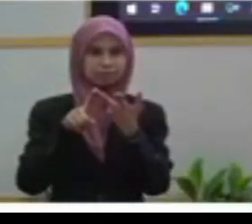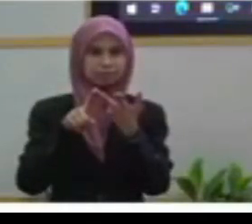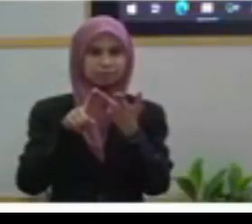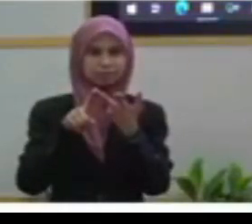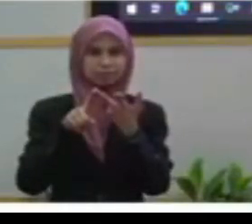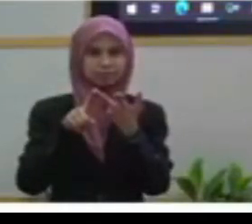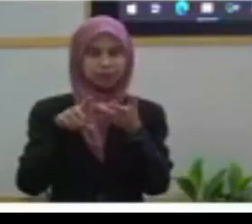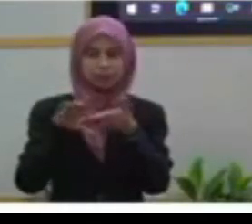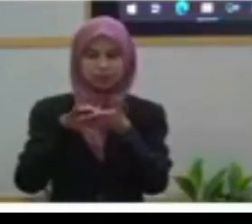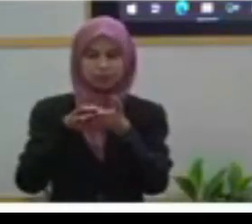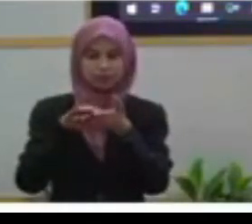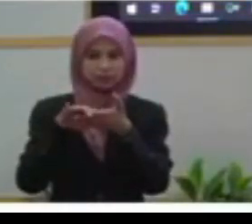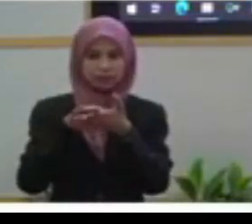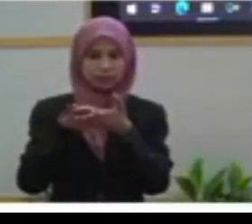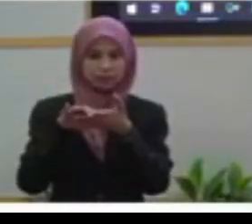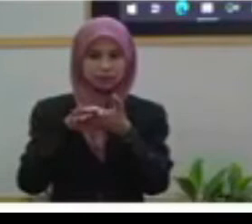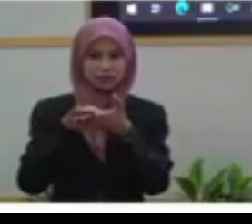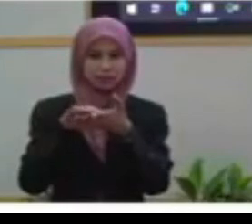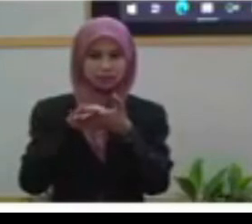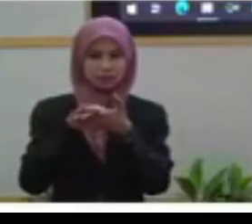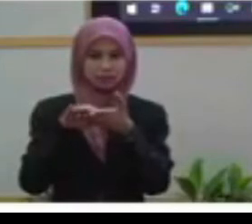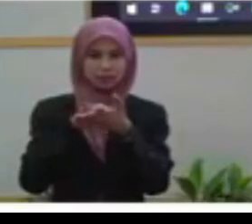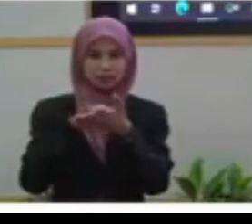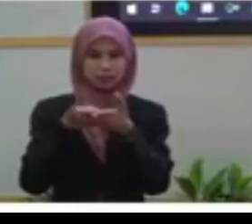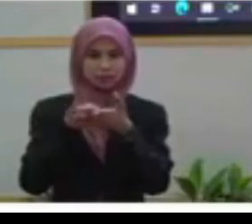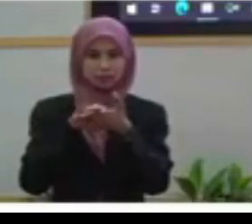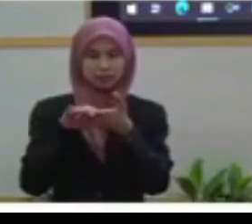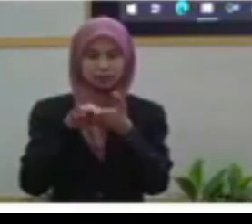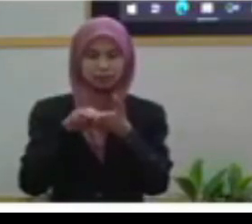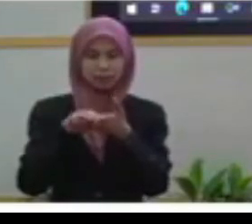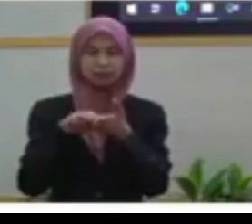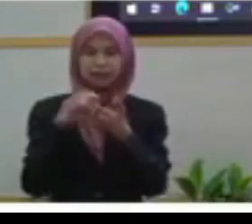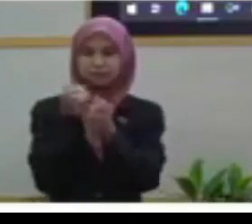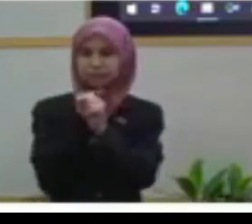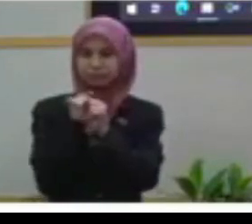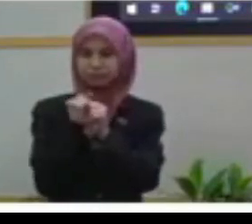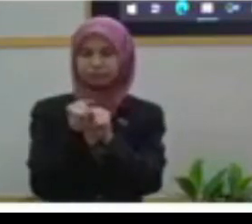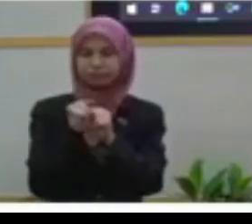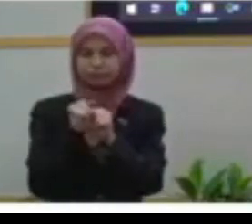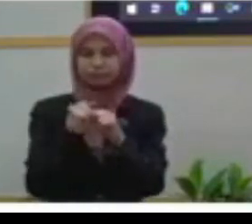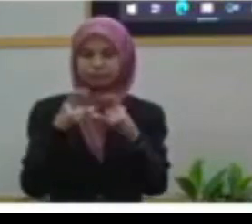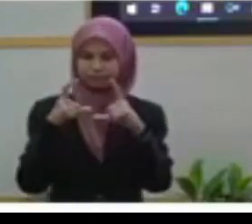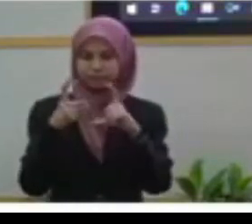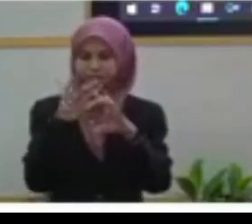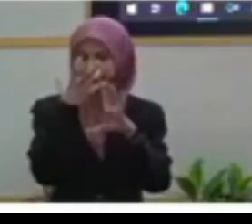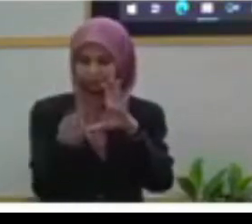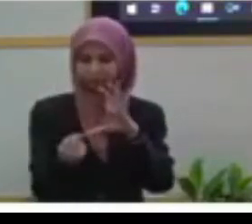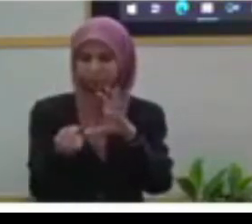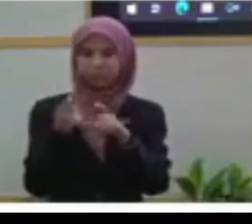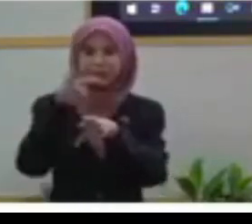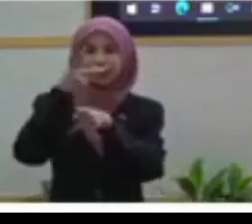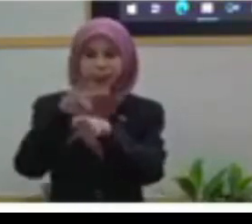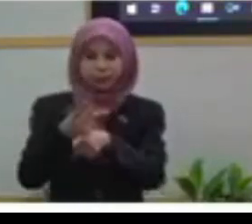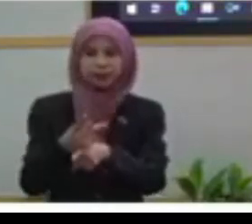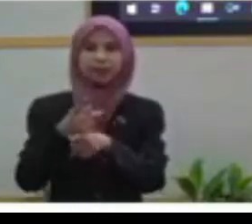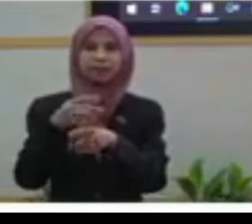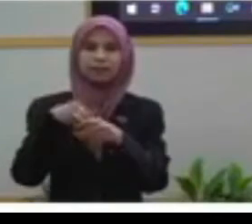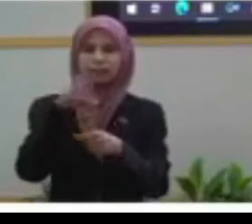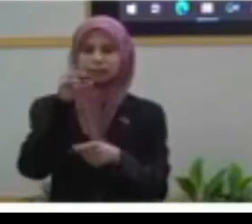kad kenderaan majlis, kad kenderaan tu, scan, hantar kepada